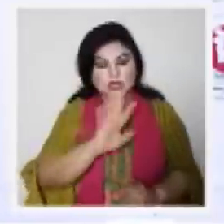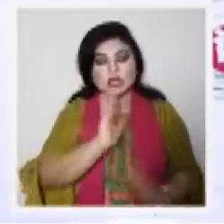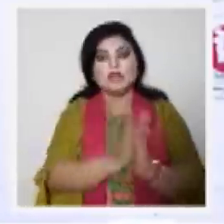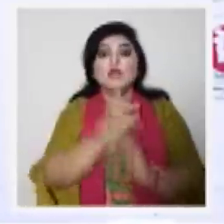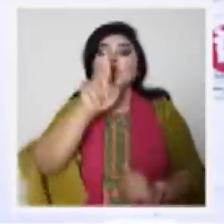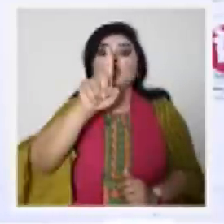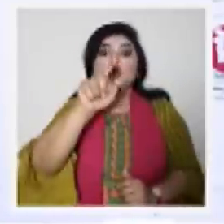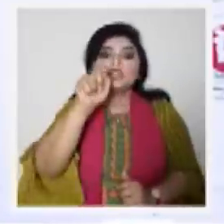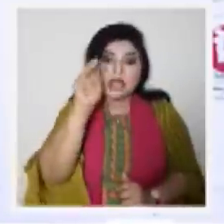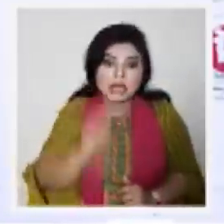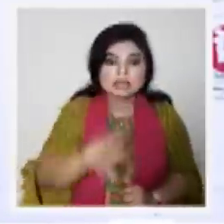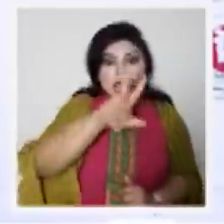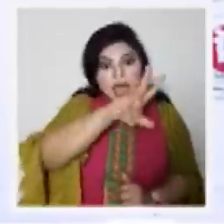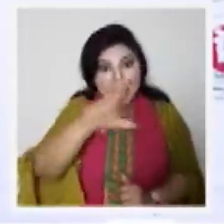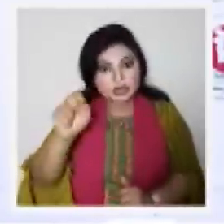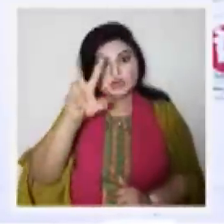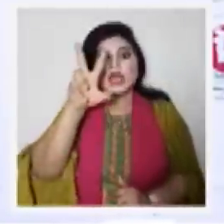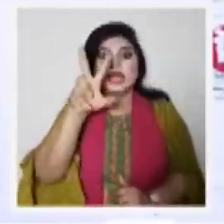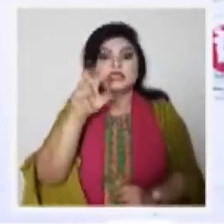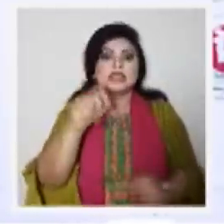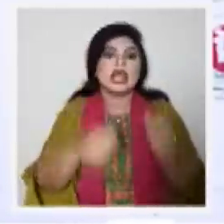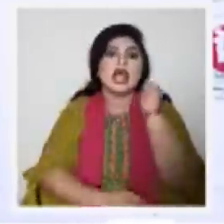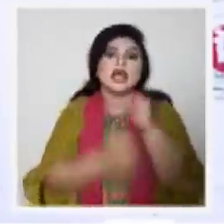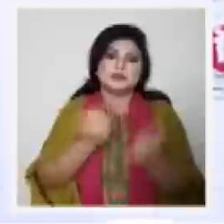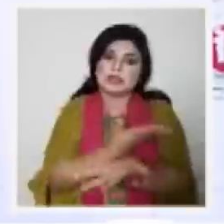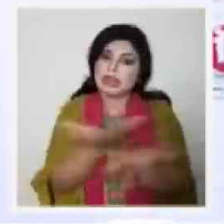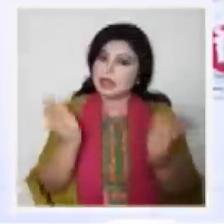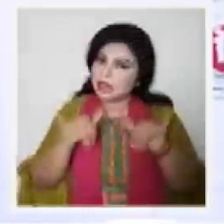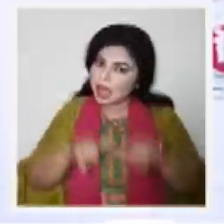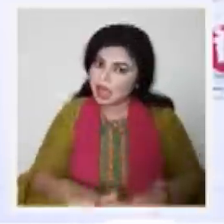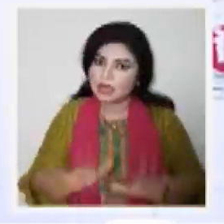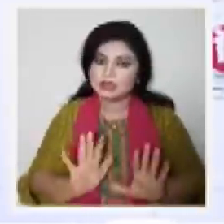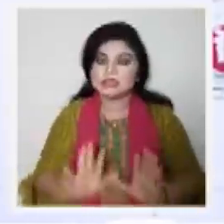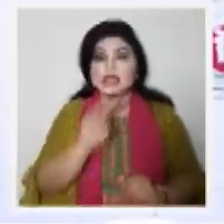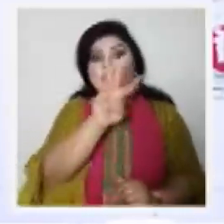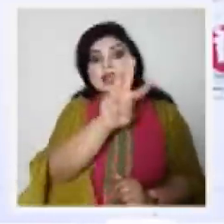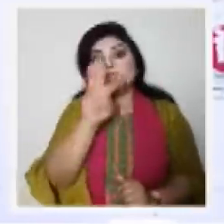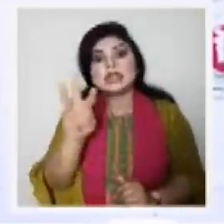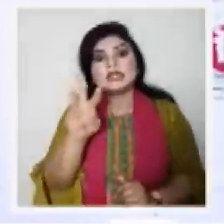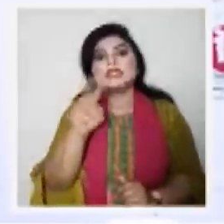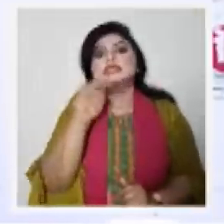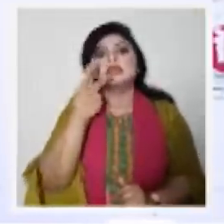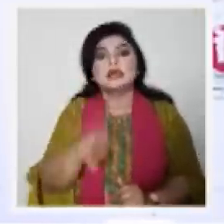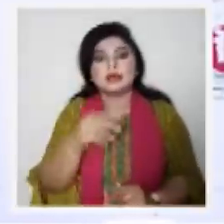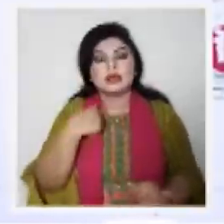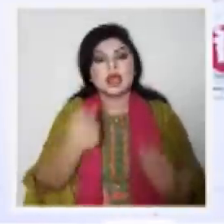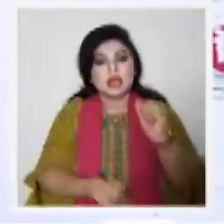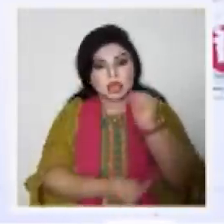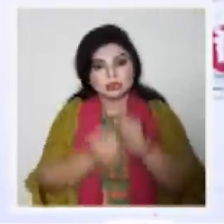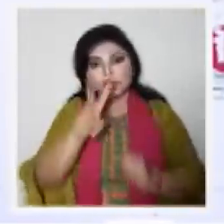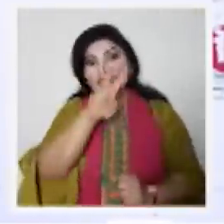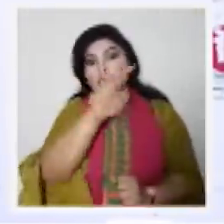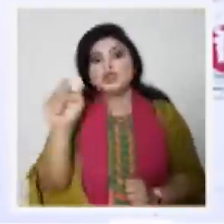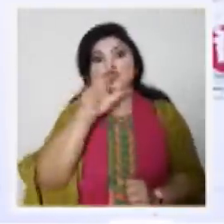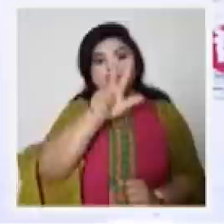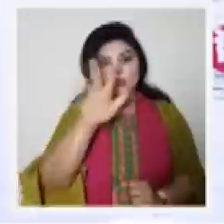15,182টি, রোগী ভর্তি আছে 4,302 জন এবং শয্যা খালি আছে 10,880টি। সারা দেশে